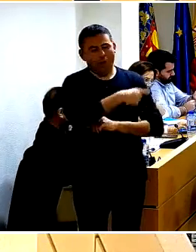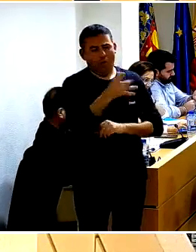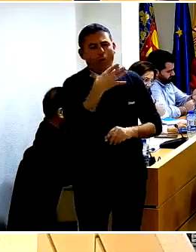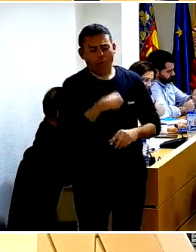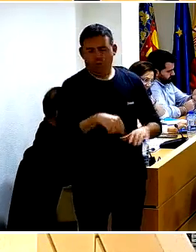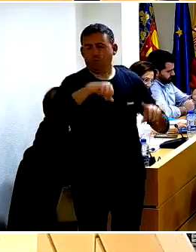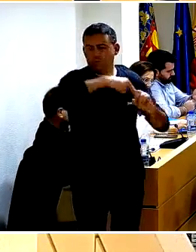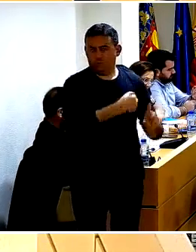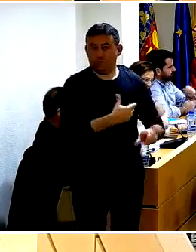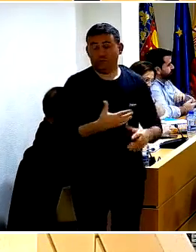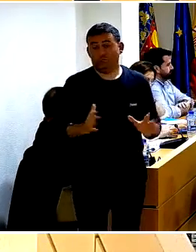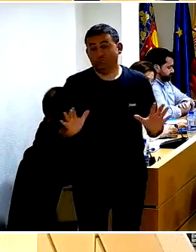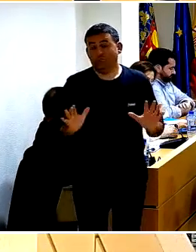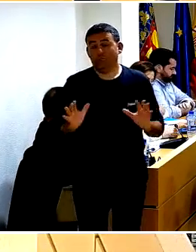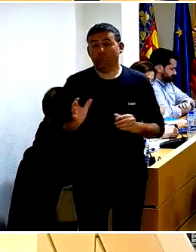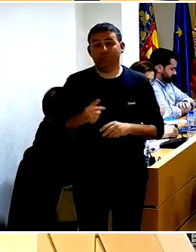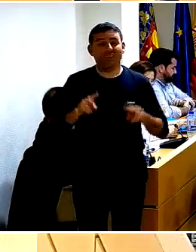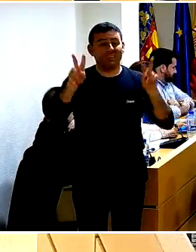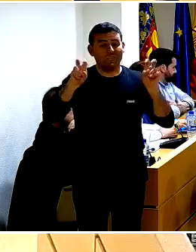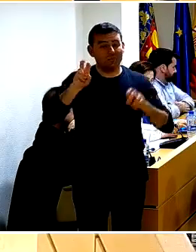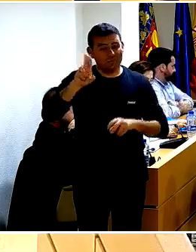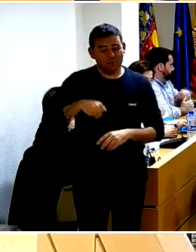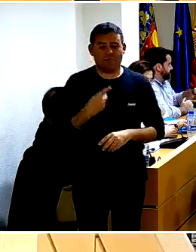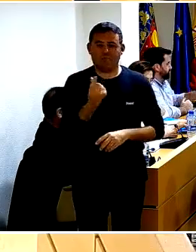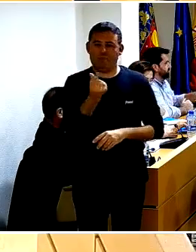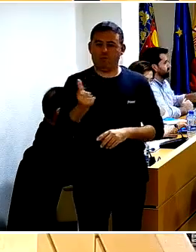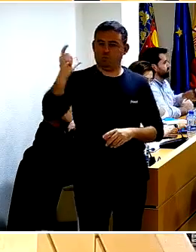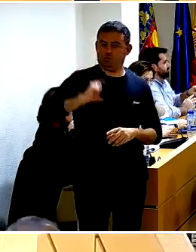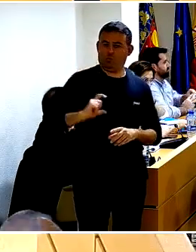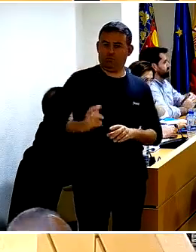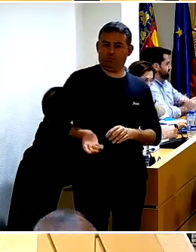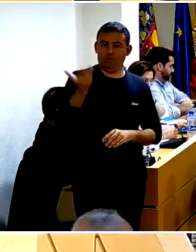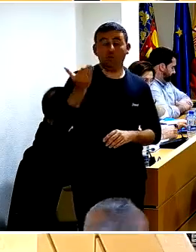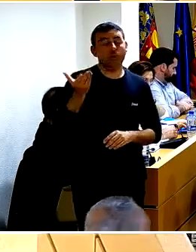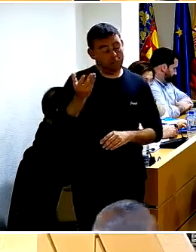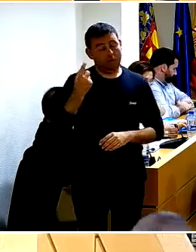la salarial és absolutament necessari.